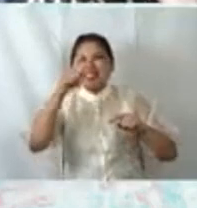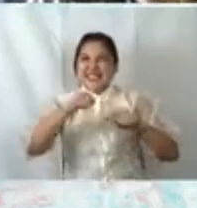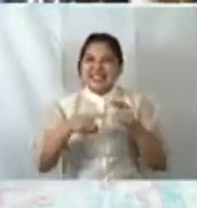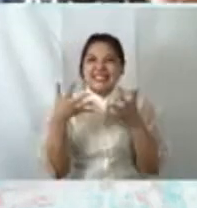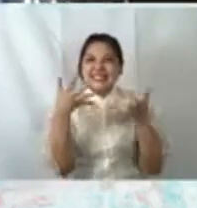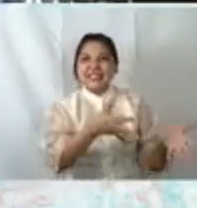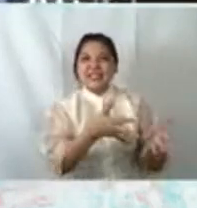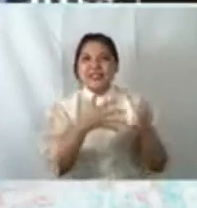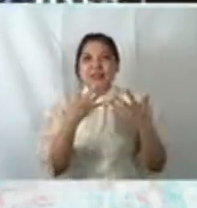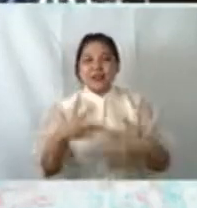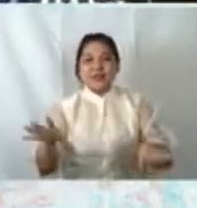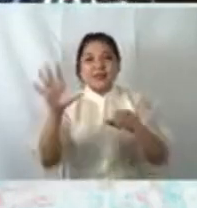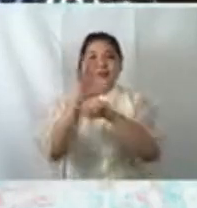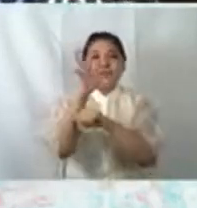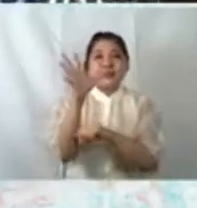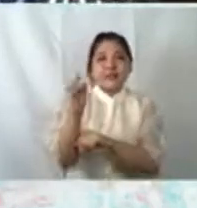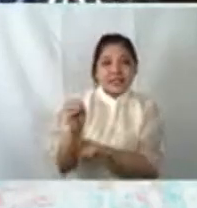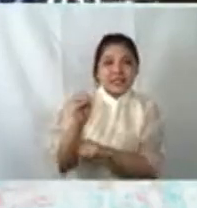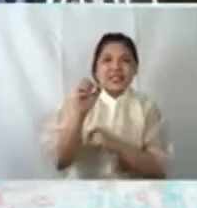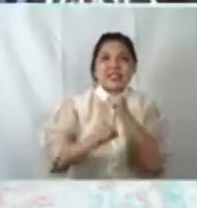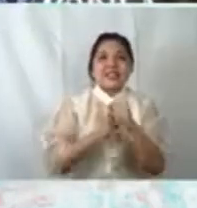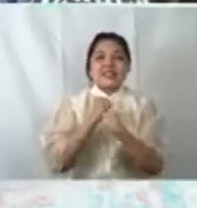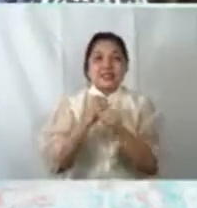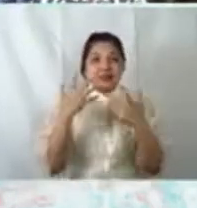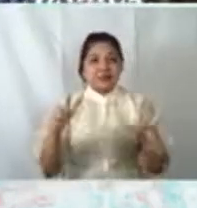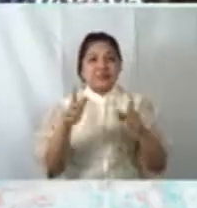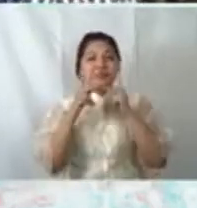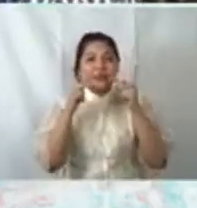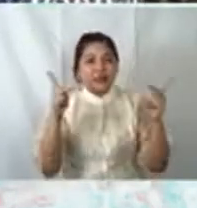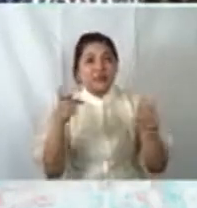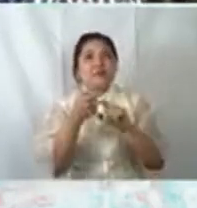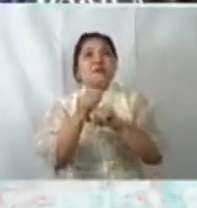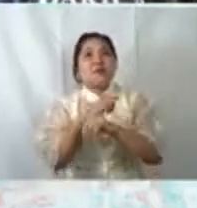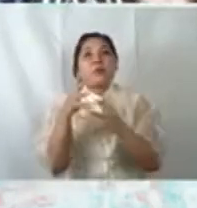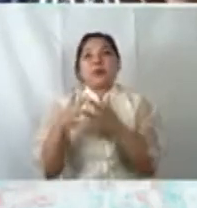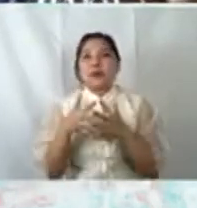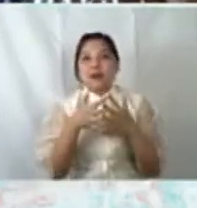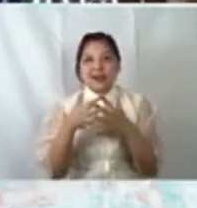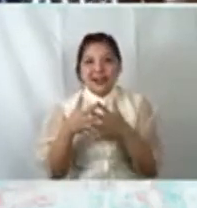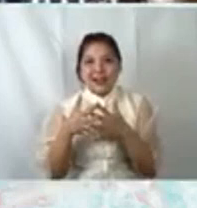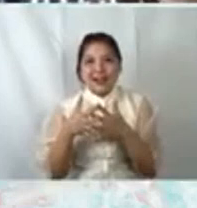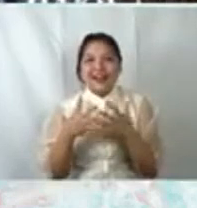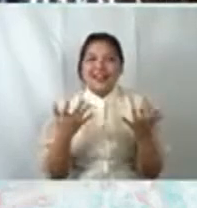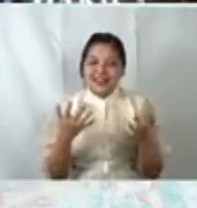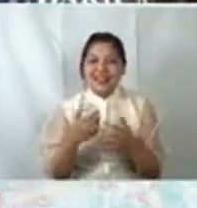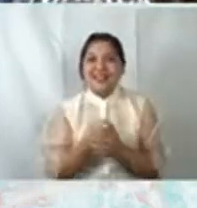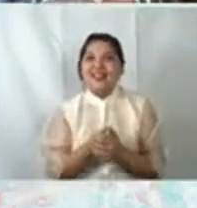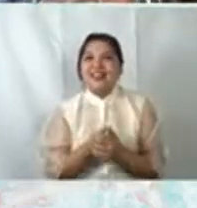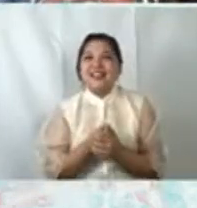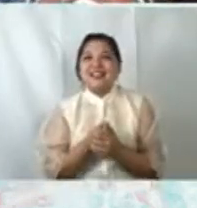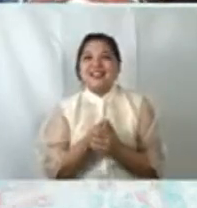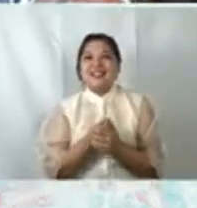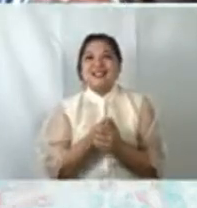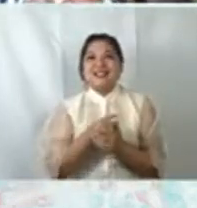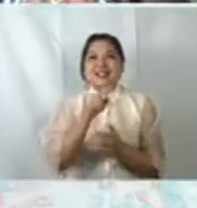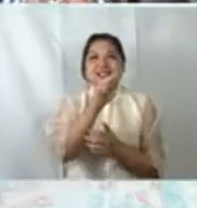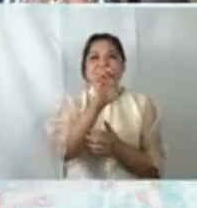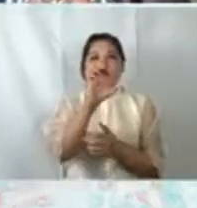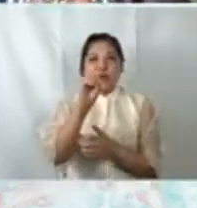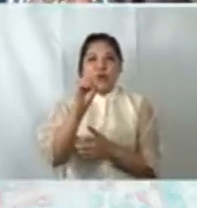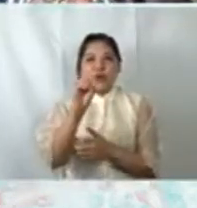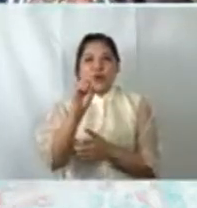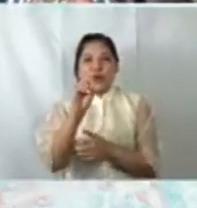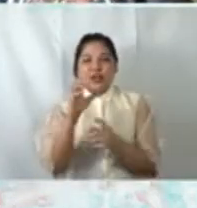after the proclamation of independence from America. No? Nandyan pa rin yung neo-kolonyalismo.